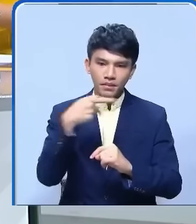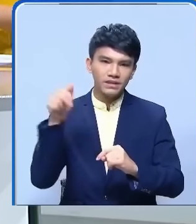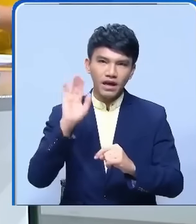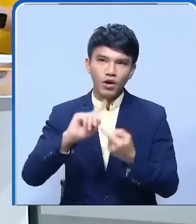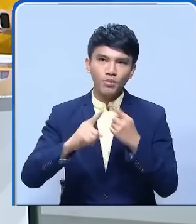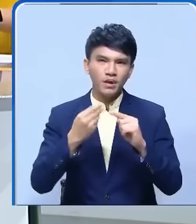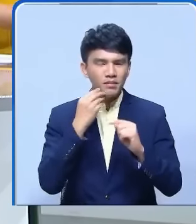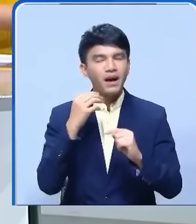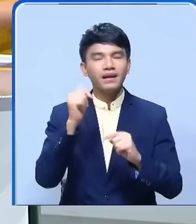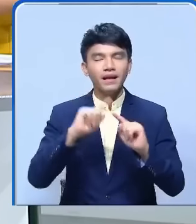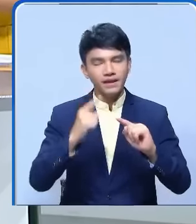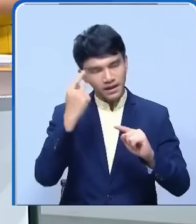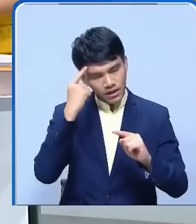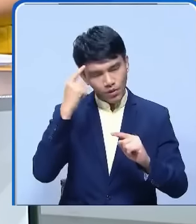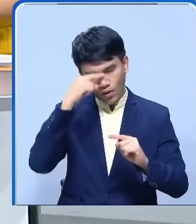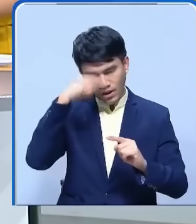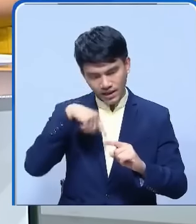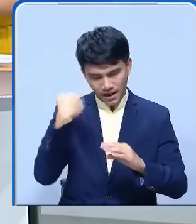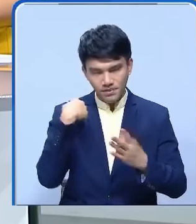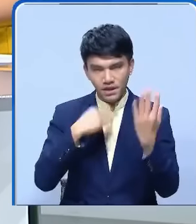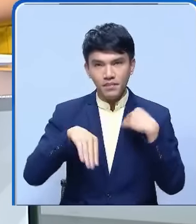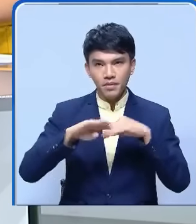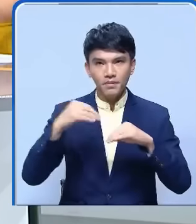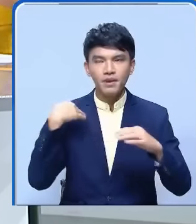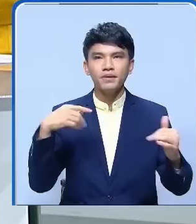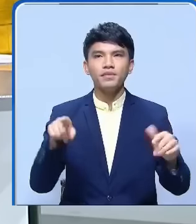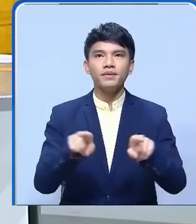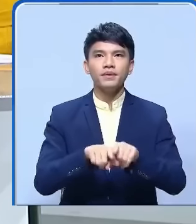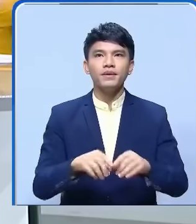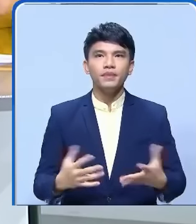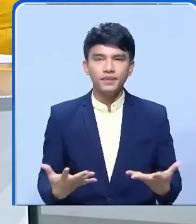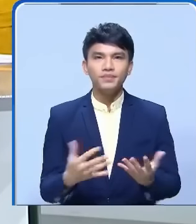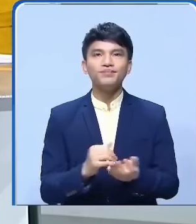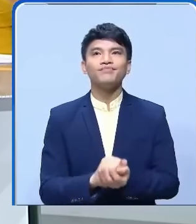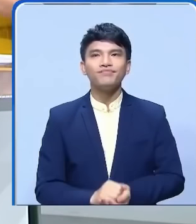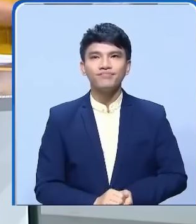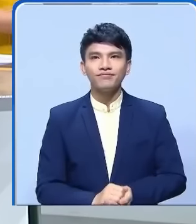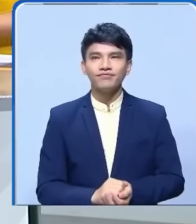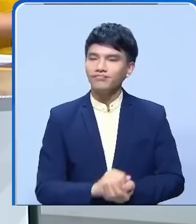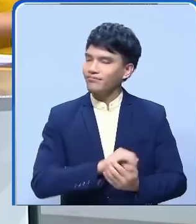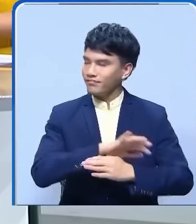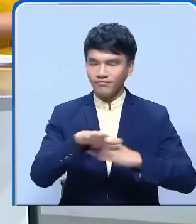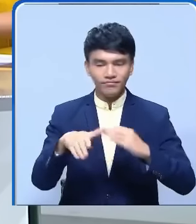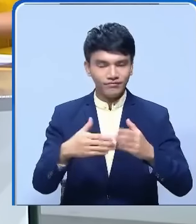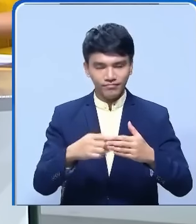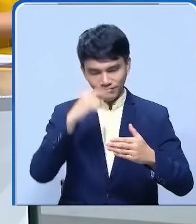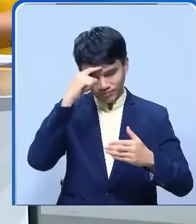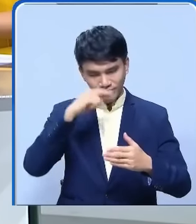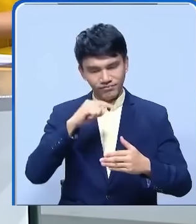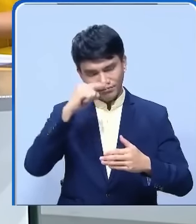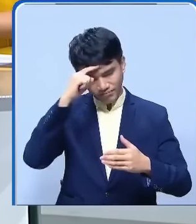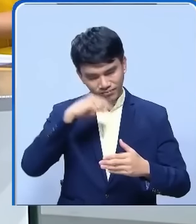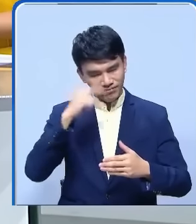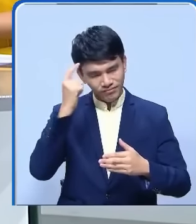บ้านด้วยก็ได้แต่ก็ควรจะมีภาษาไทยอยู่ในนั้นด้วยไม่ใช่อันนี้คือแบบทั้งดุ้นมาเลยไม่มีภาษาไทย จะมาบอกว่าอ๋อคนไทยค